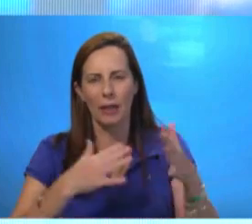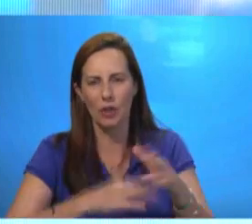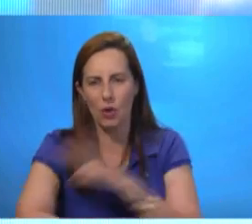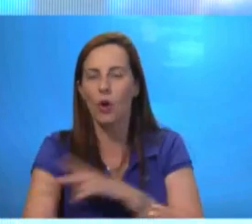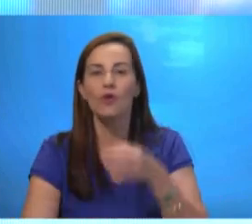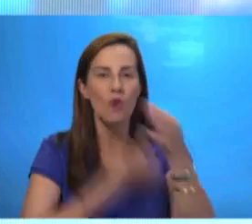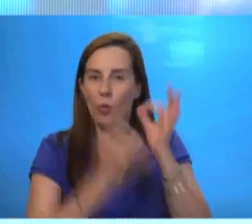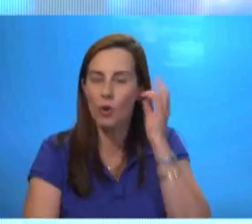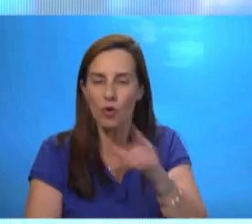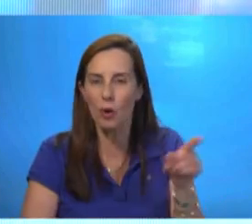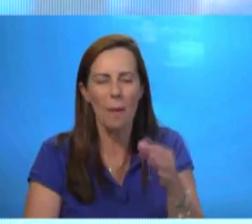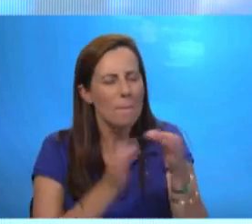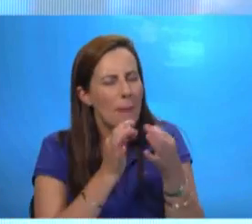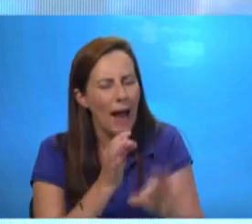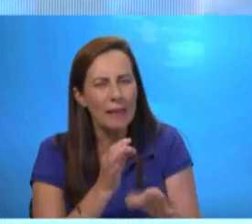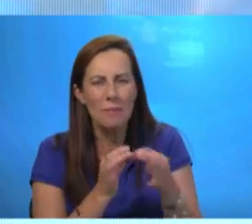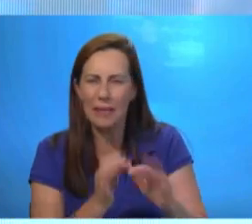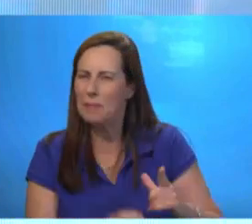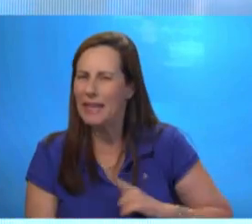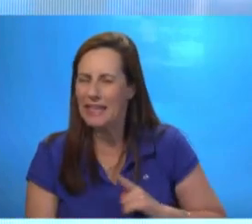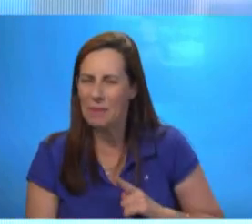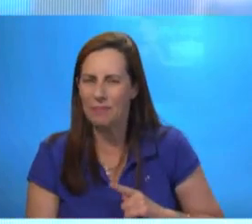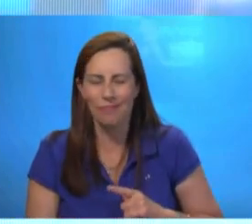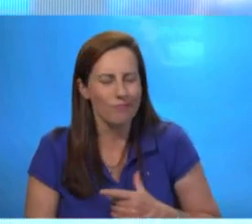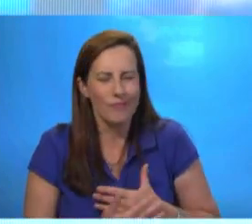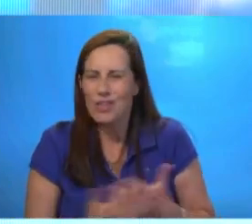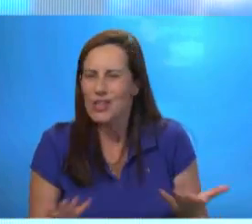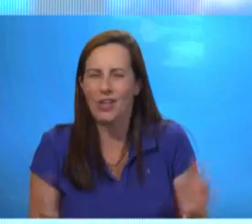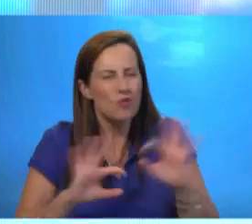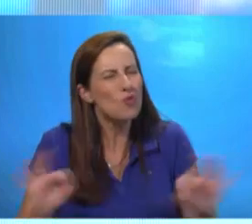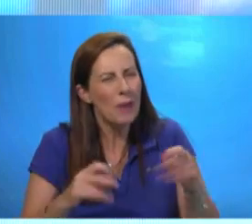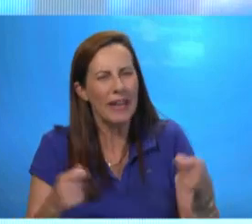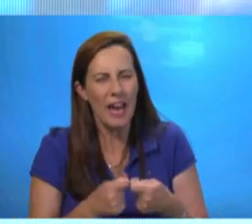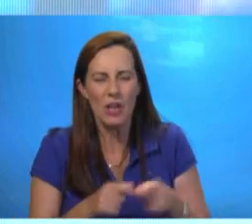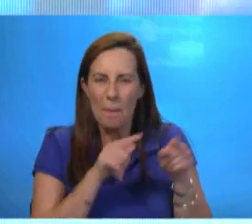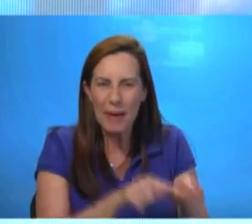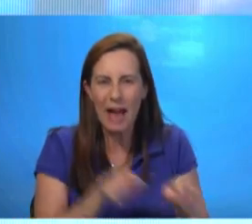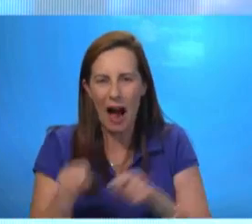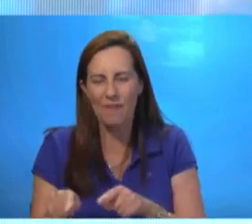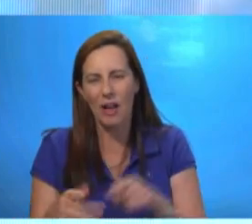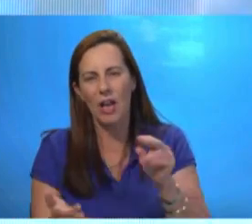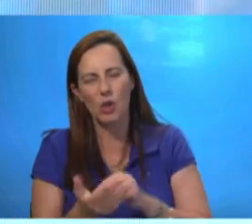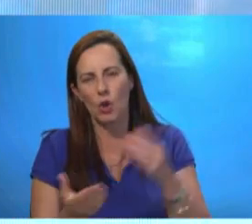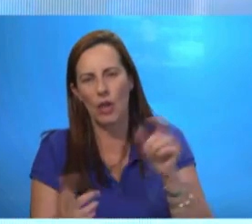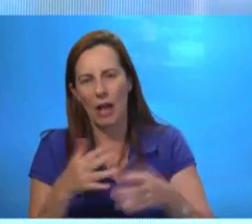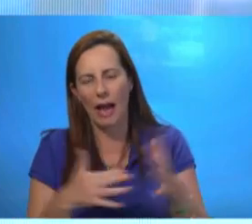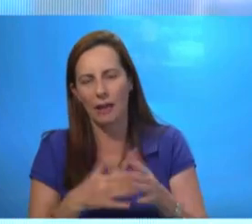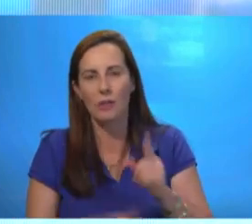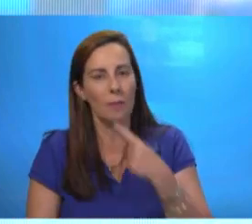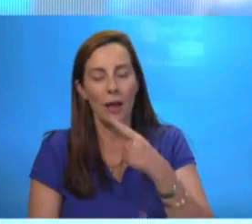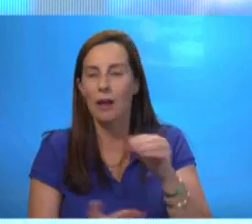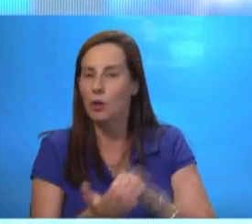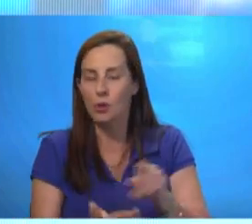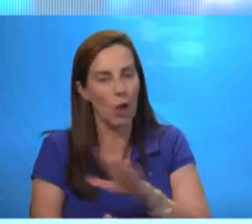נשאלות פרטים, על פרטים אינטימיים ביותר, שאין על פניו שום קשר בינם לבין צורכי החקירה. אנחנו צריכים לומר, התיעוד הזה לא